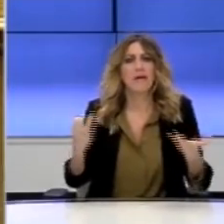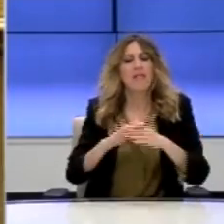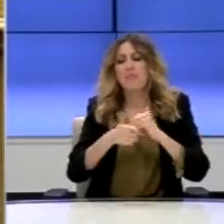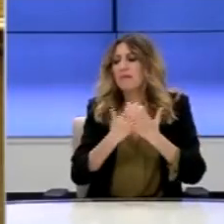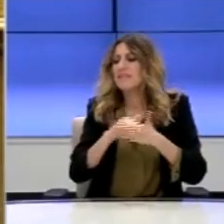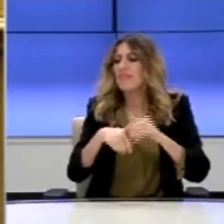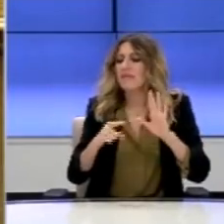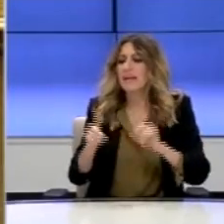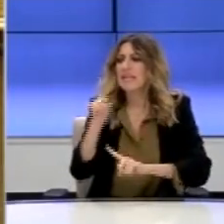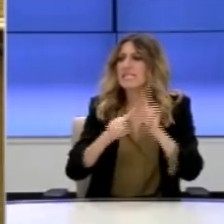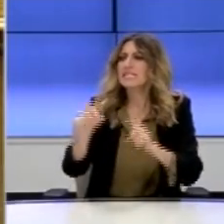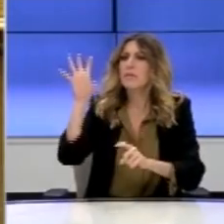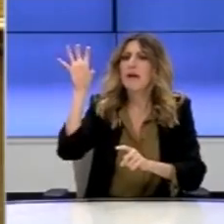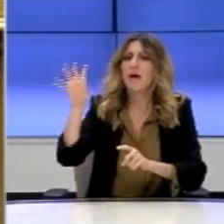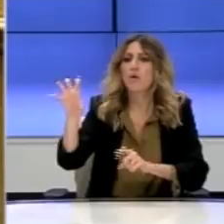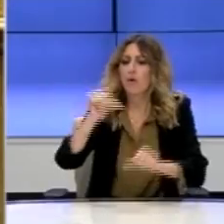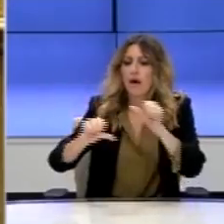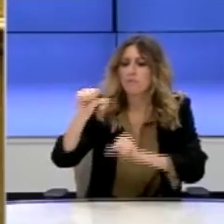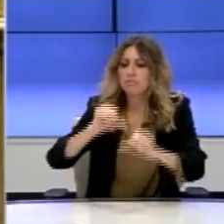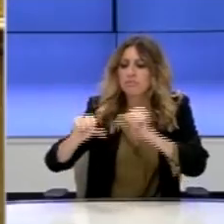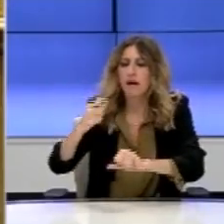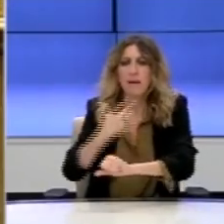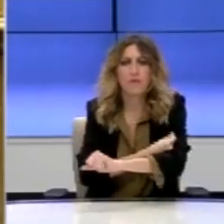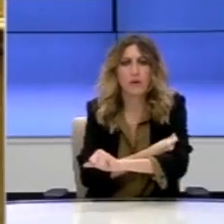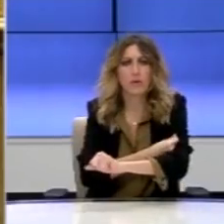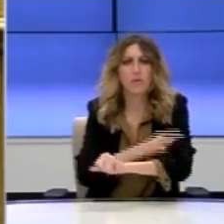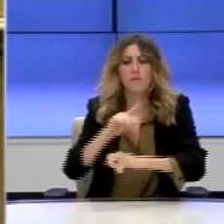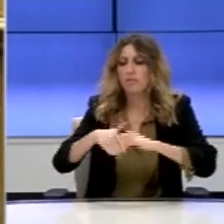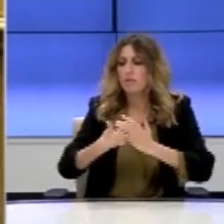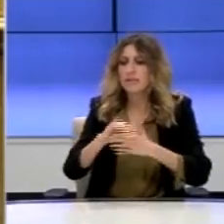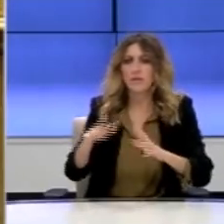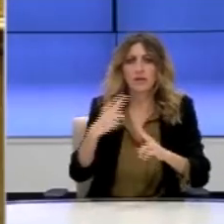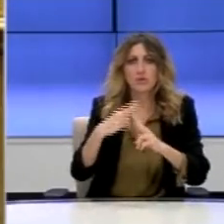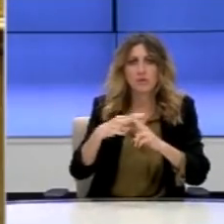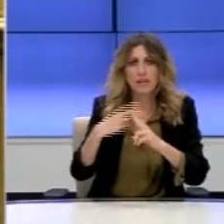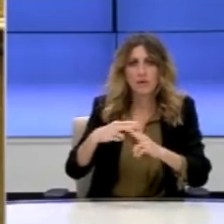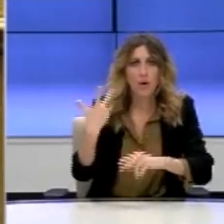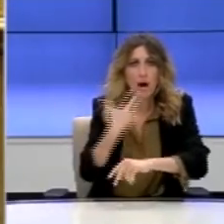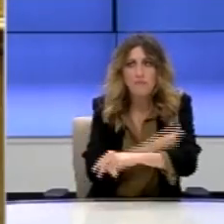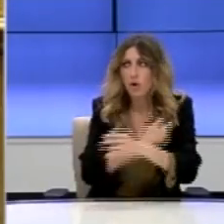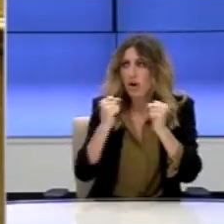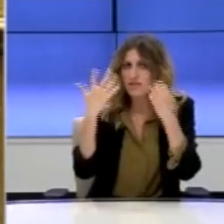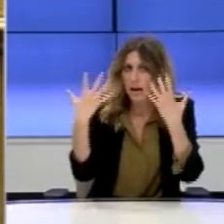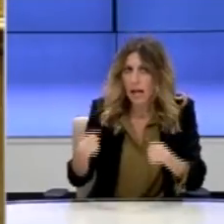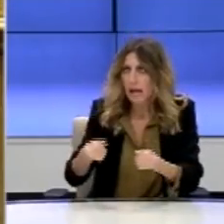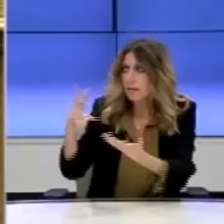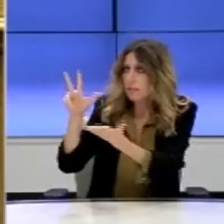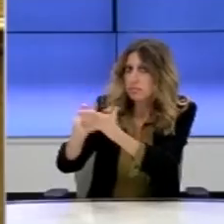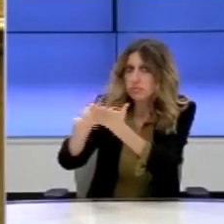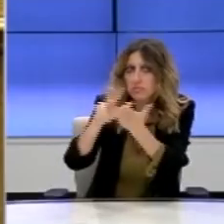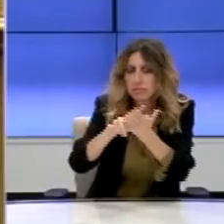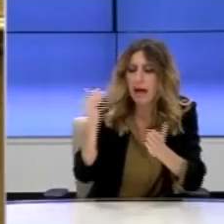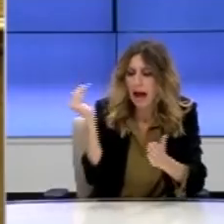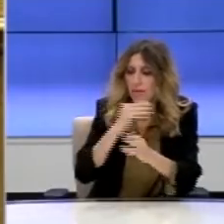επιτευχθεί ο έγκαιρος και μαζικός εμβολιασμός του πληθυσμού. Όπως επίσης πρέπει να πάρουν θέση και